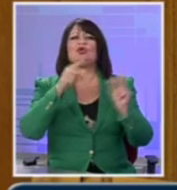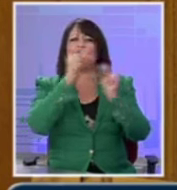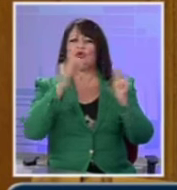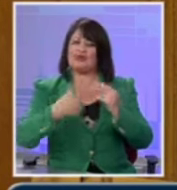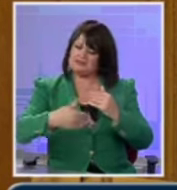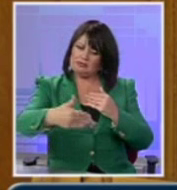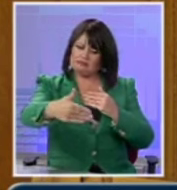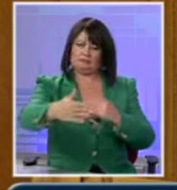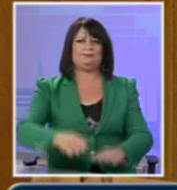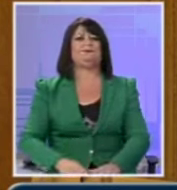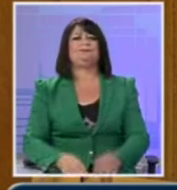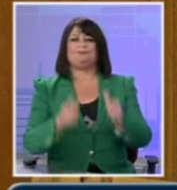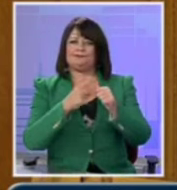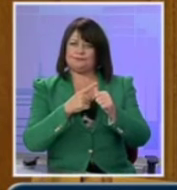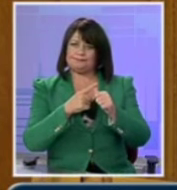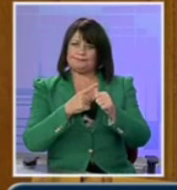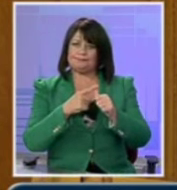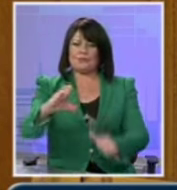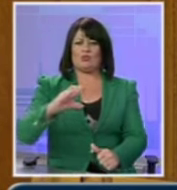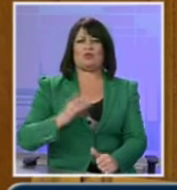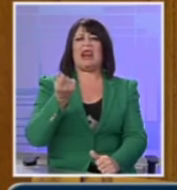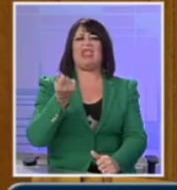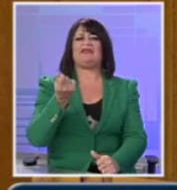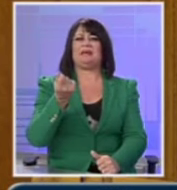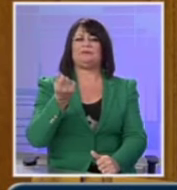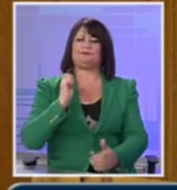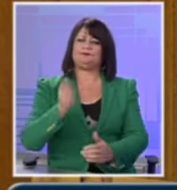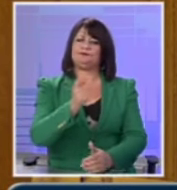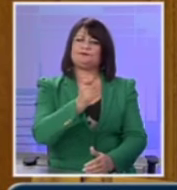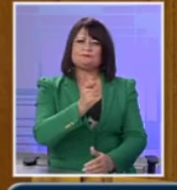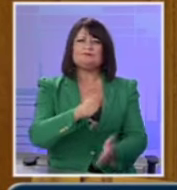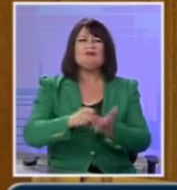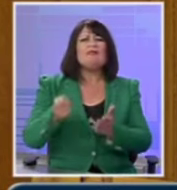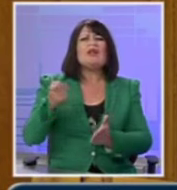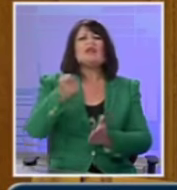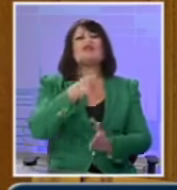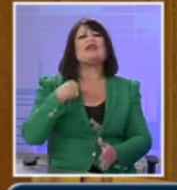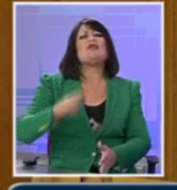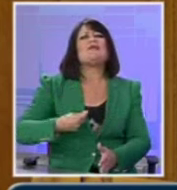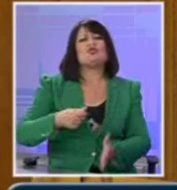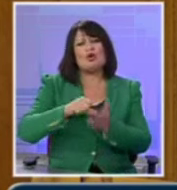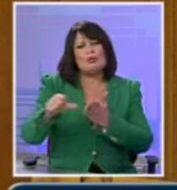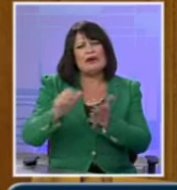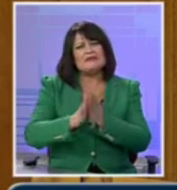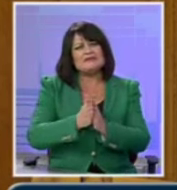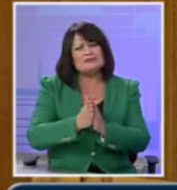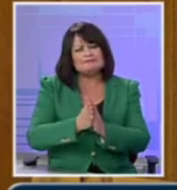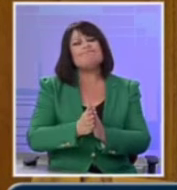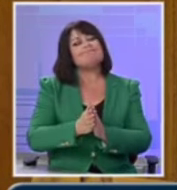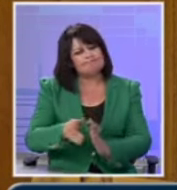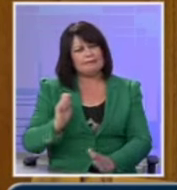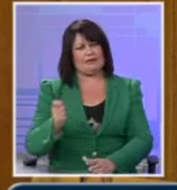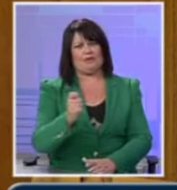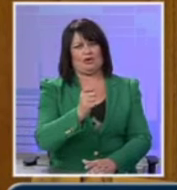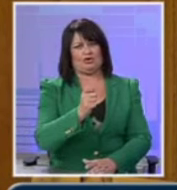Πρώτον, αποδεσμεύονται πόροι για την αποπληρωμή των ληξιπρόθεσμων οφειλών του Δημοσίου, που σε